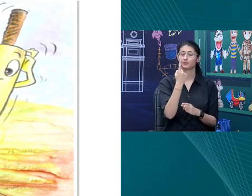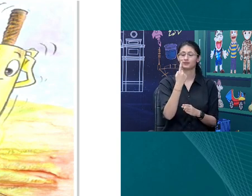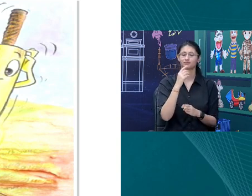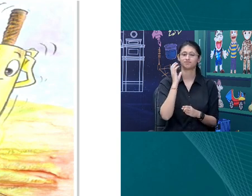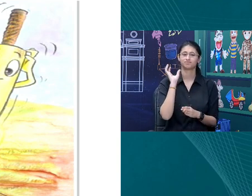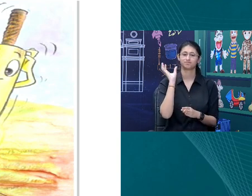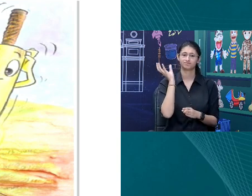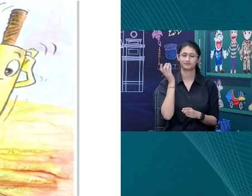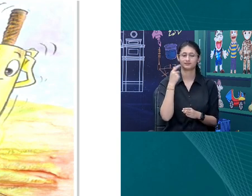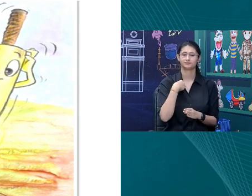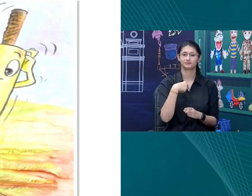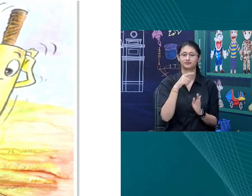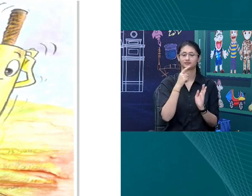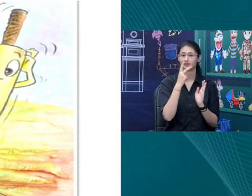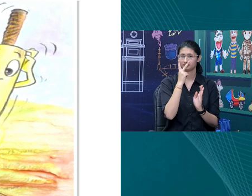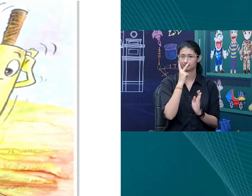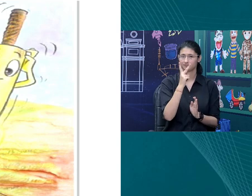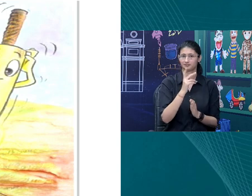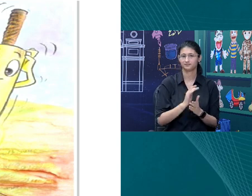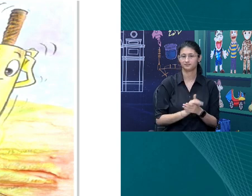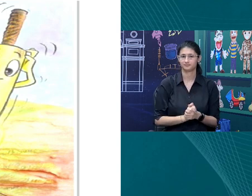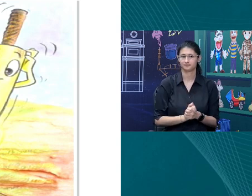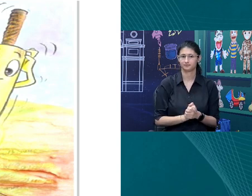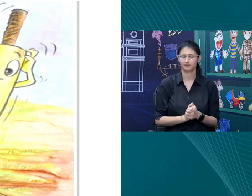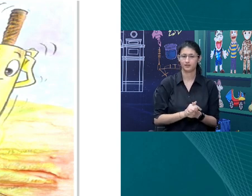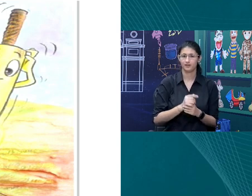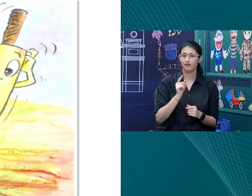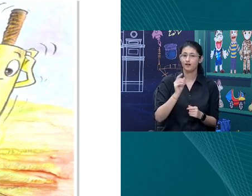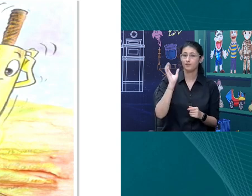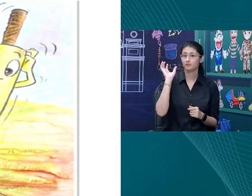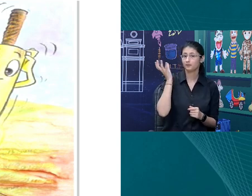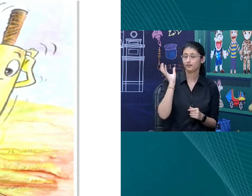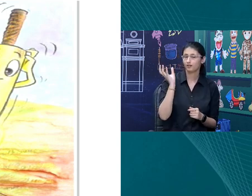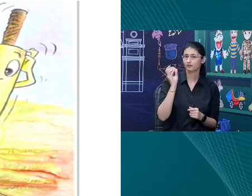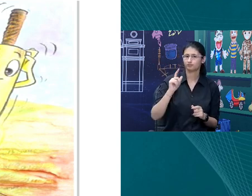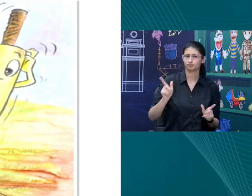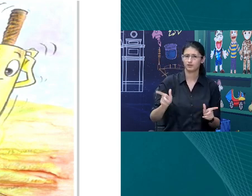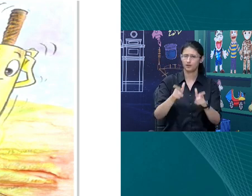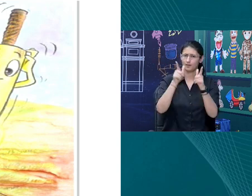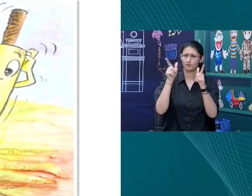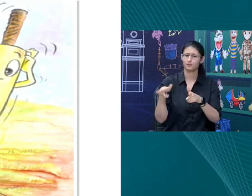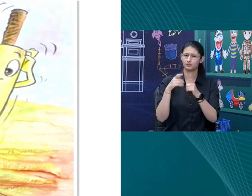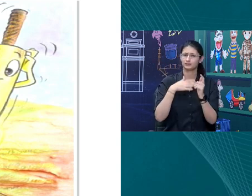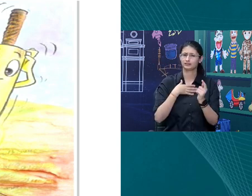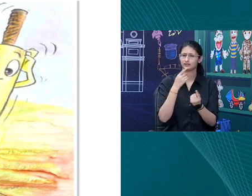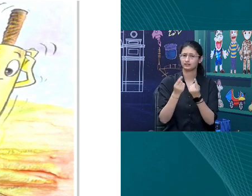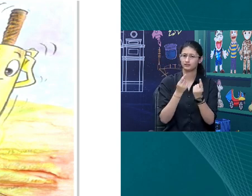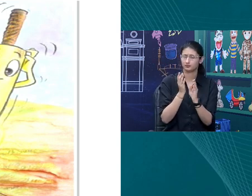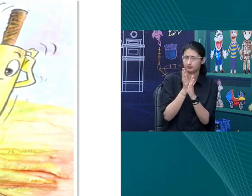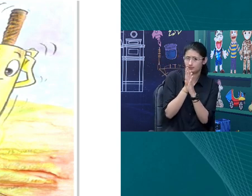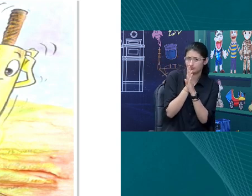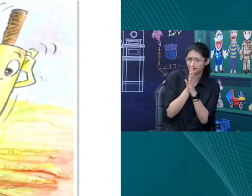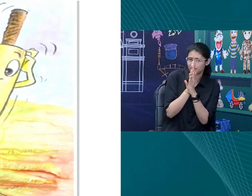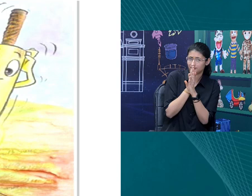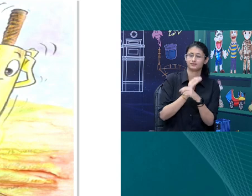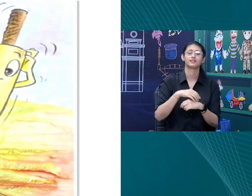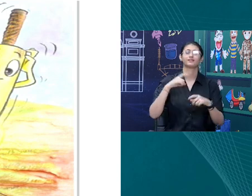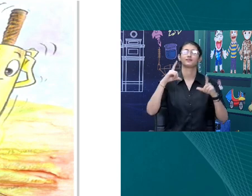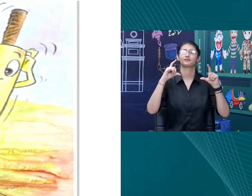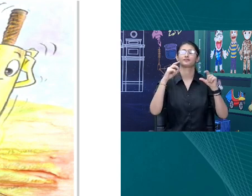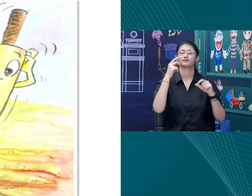आंख दिखाई दे रही है और गेंद छुपी हुई है घास और झाड़ियां के पीछे तो इस तरह का चित्र का